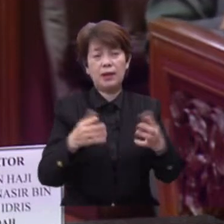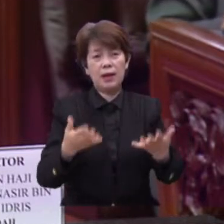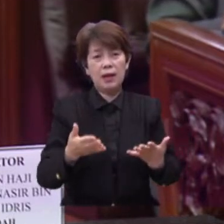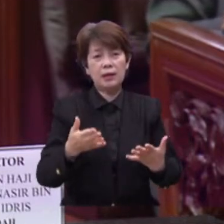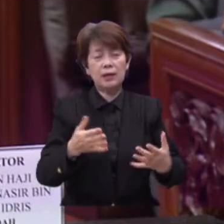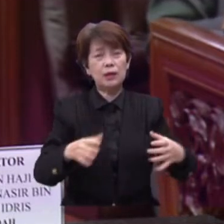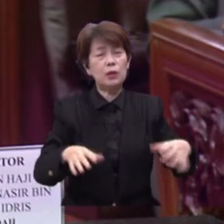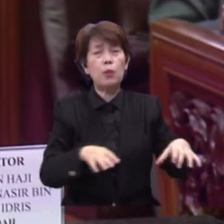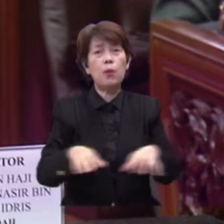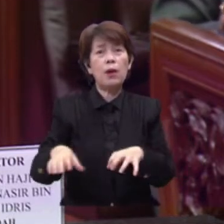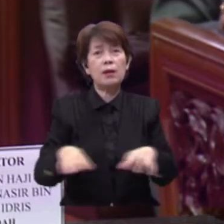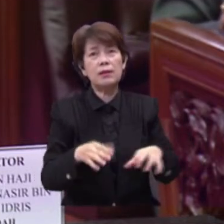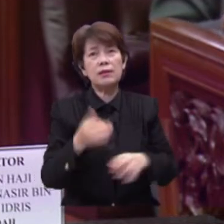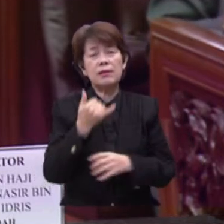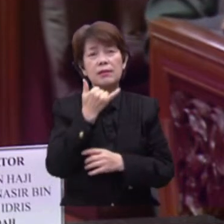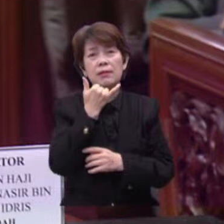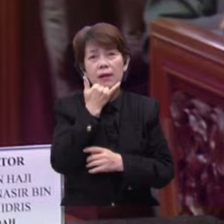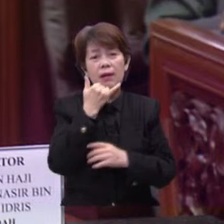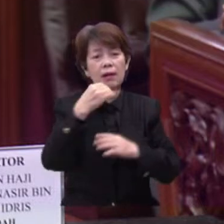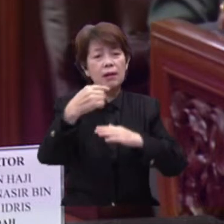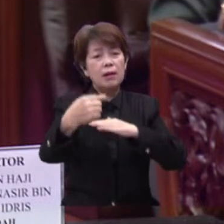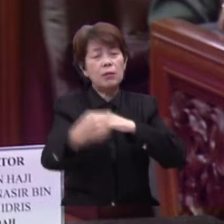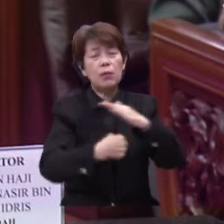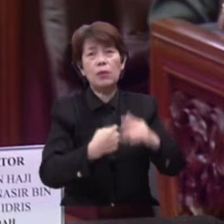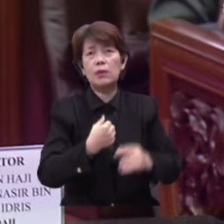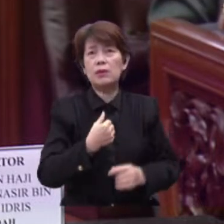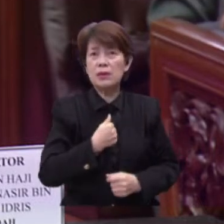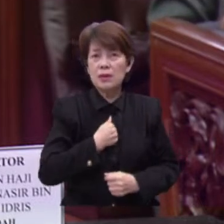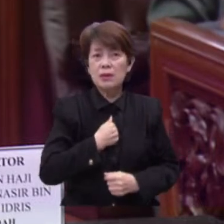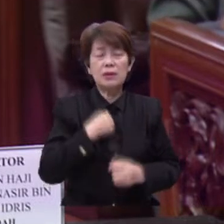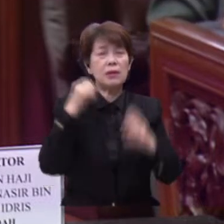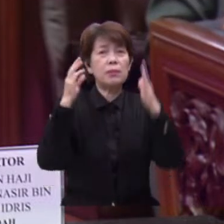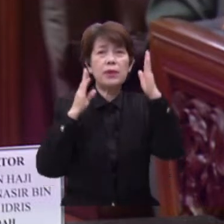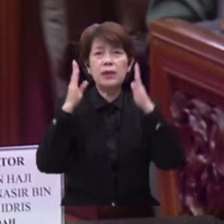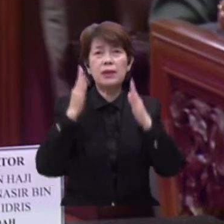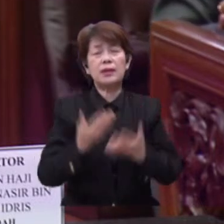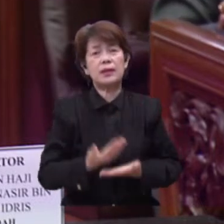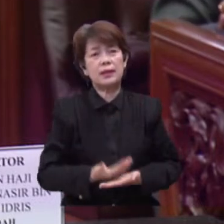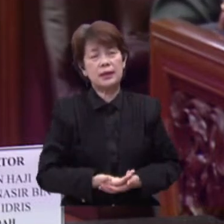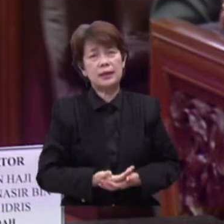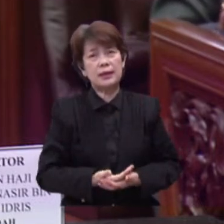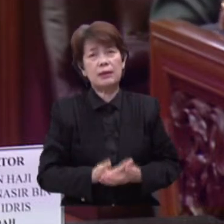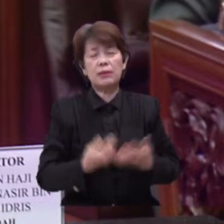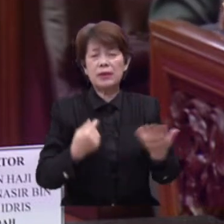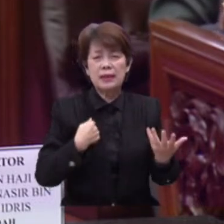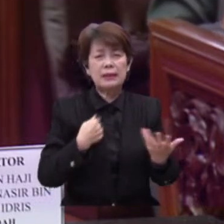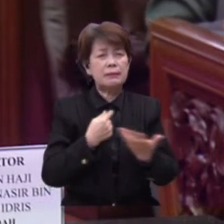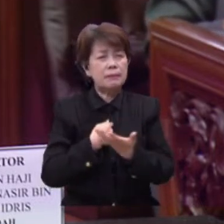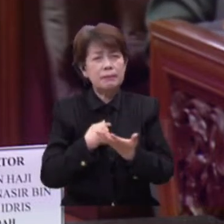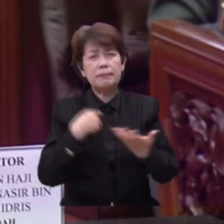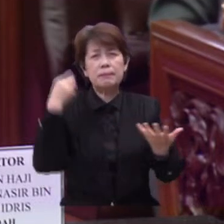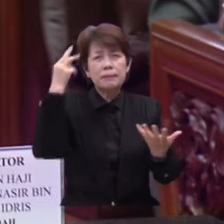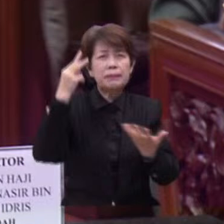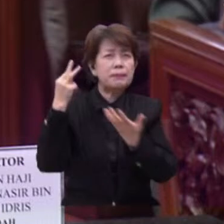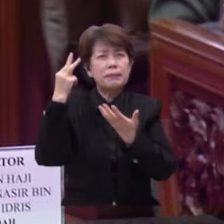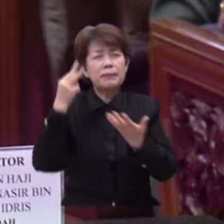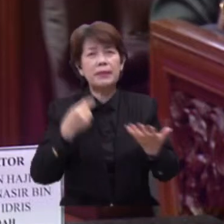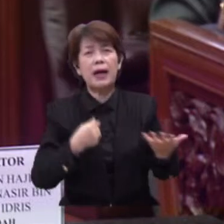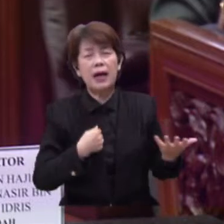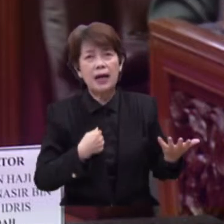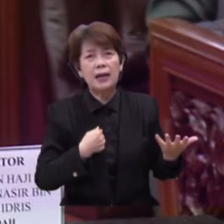bunuh diri ini berlaku di dalam negara apa yang cukup mengkhawatirkan kita apabila kita melihat